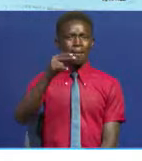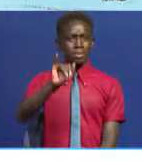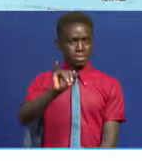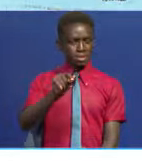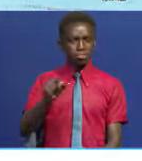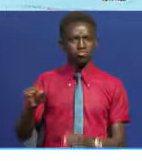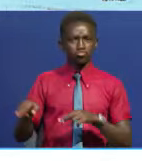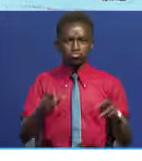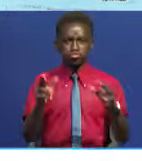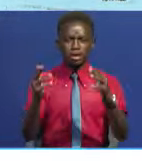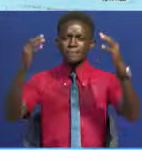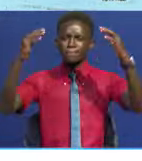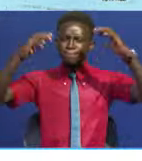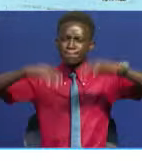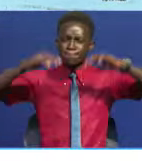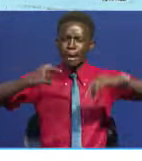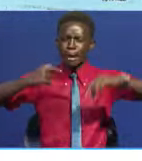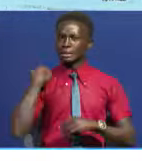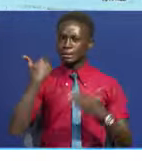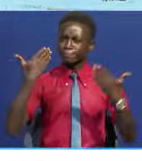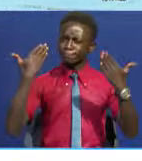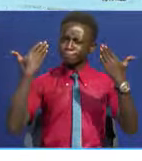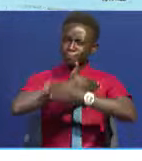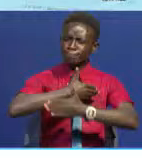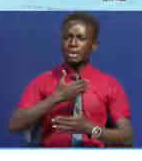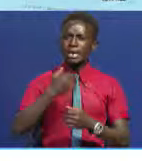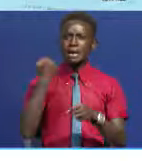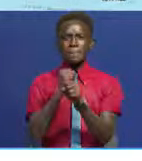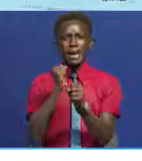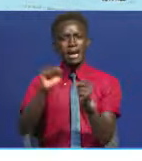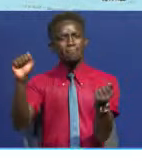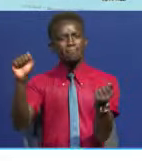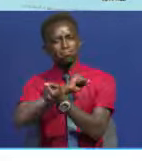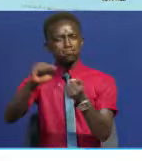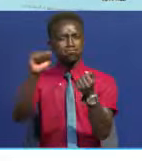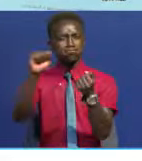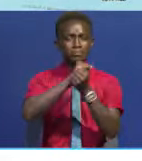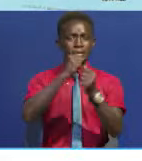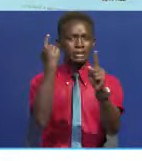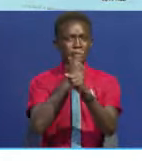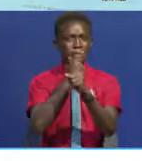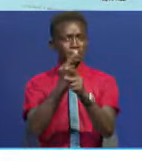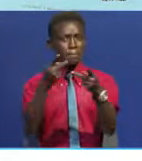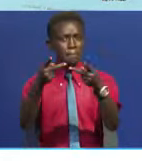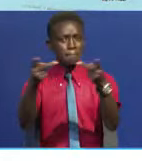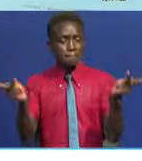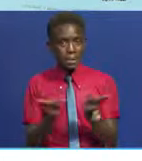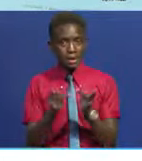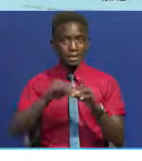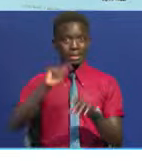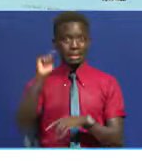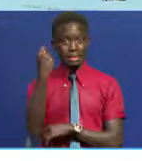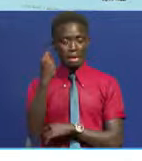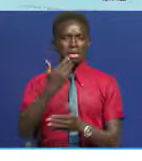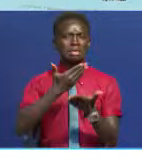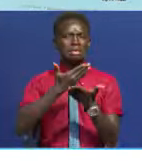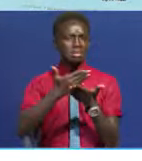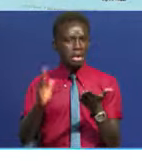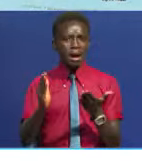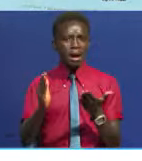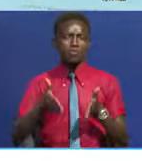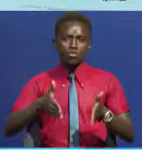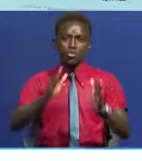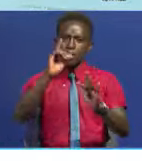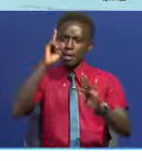usiku yalisababisha uharibifu mkubwa katika maeneo kadhaa ya humu nchini, huku barabara kadhaa zikiwa hazipitiki. Idara